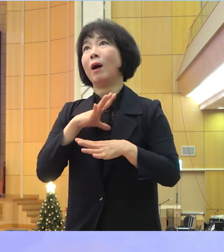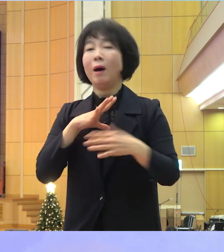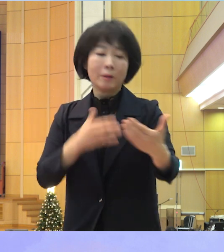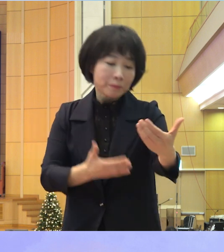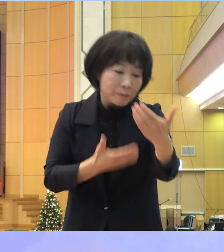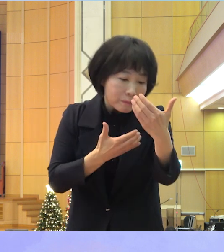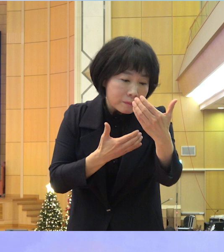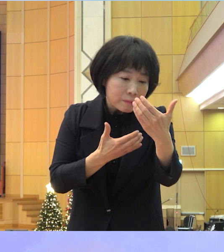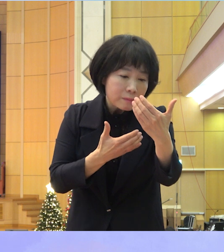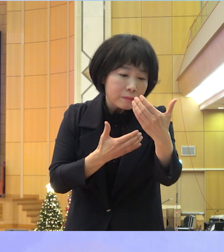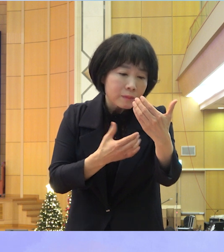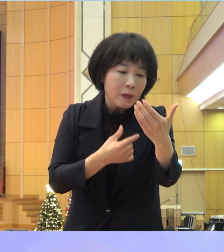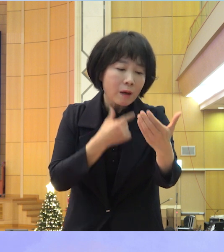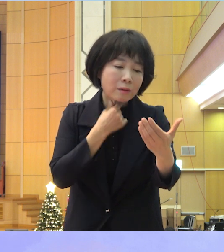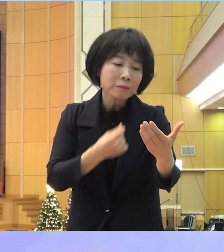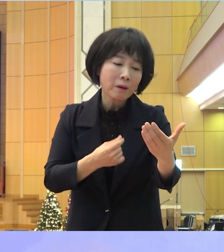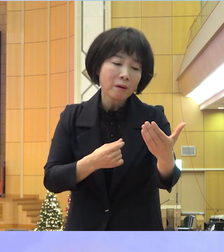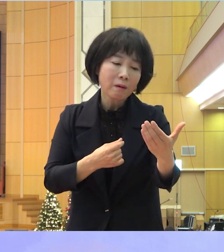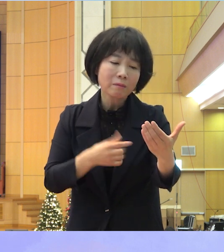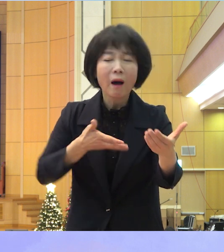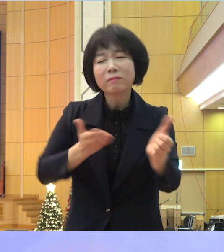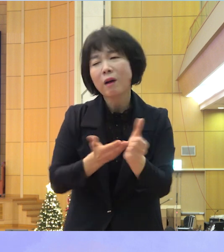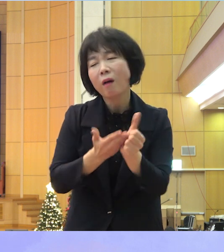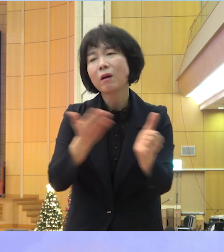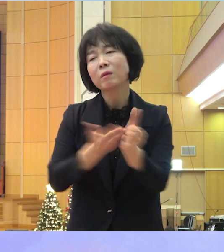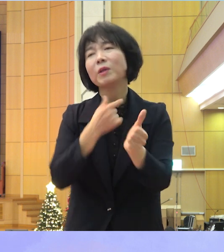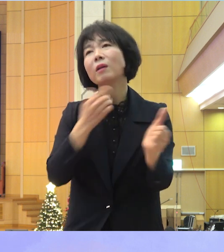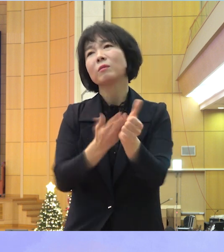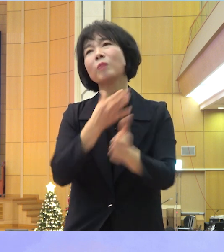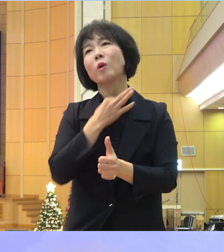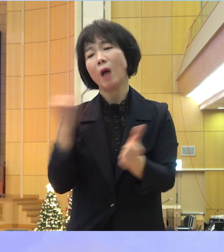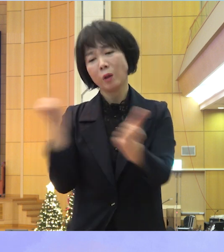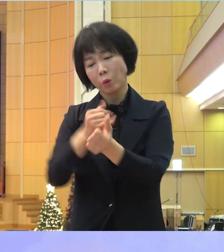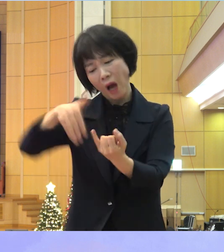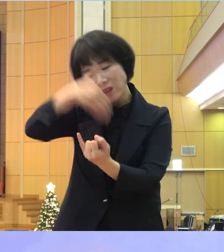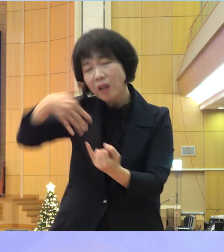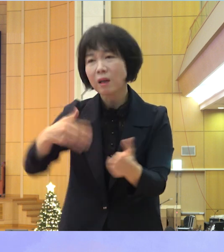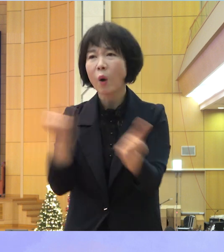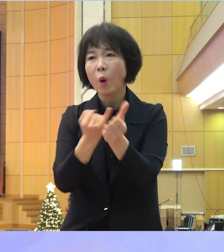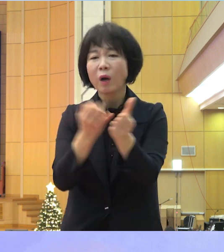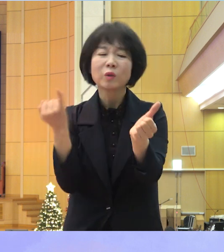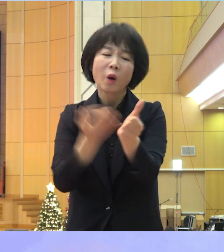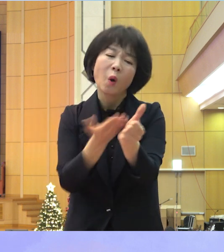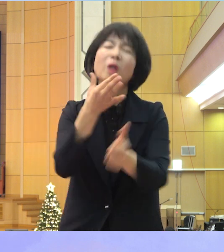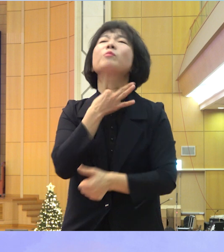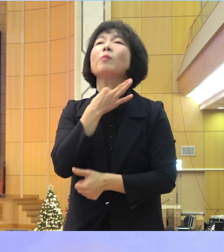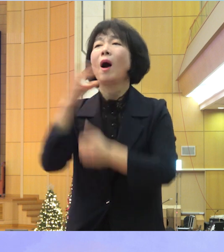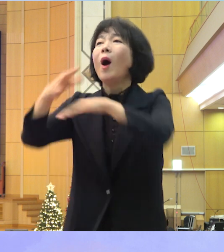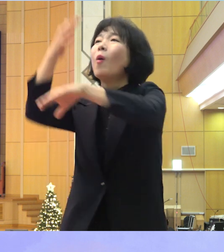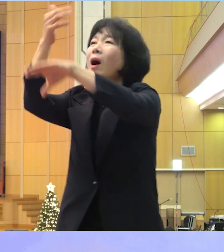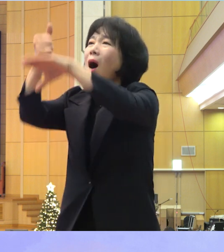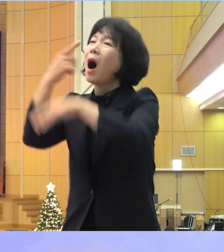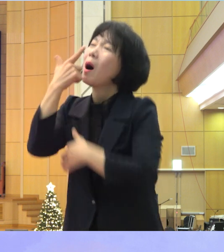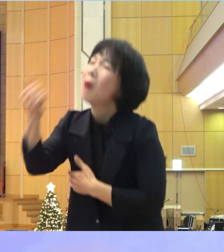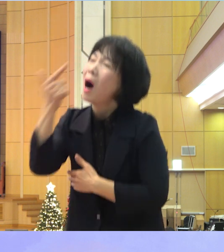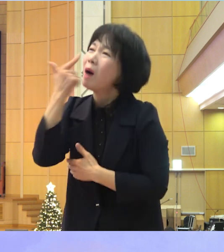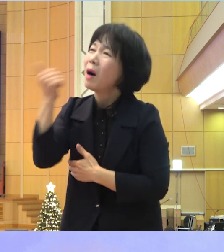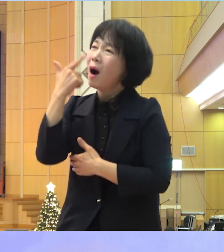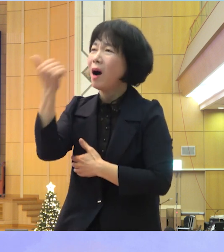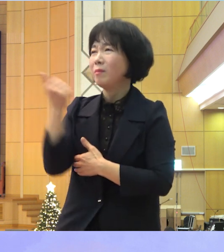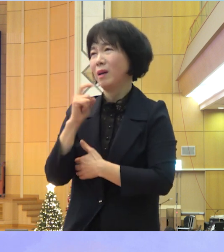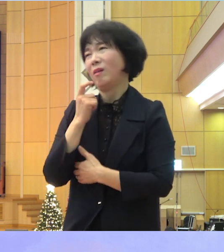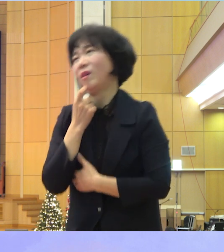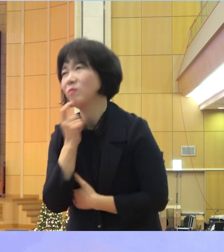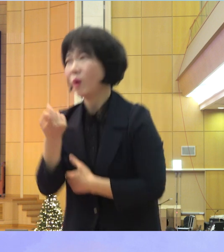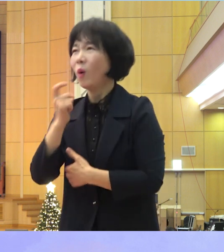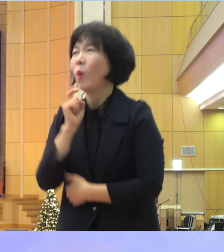모르겠다. 내가 죽더라도 이 아이를 살려야 되겠다는 마음이 잠깐만 생각이 든다. 그래서 왕한테 가서 눈물로 호소하잖아요. 눈물로.